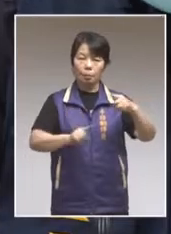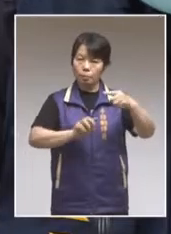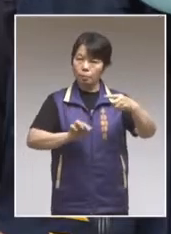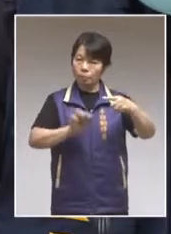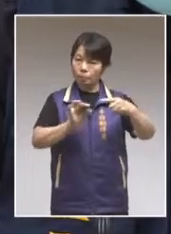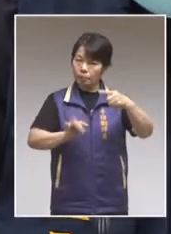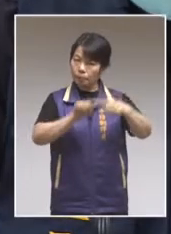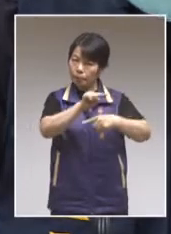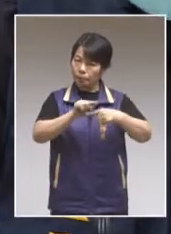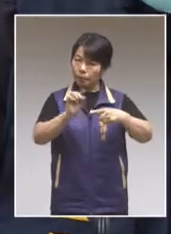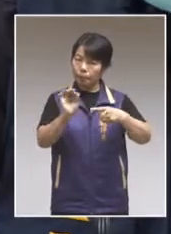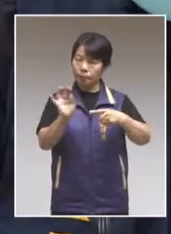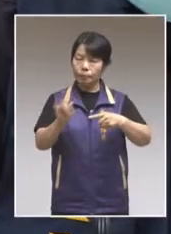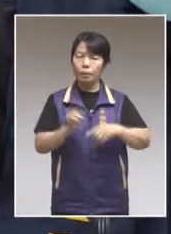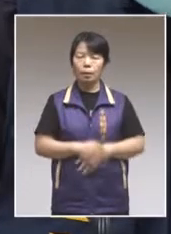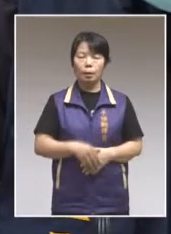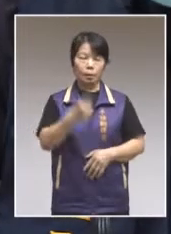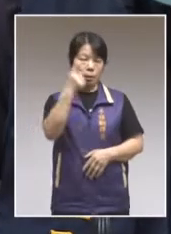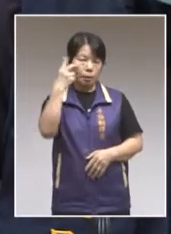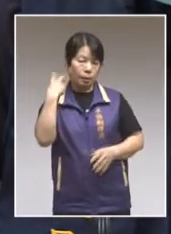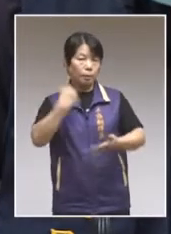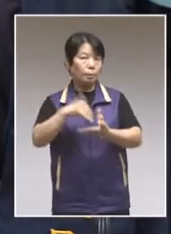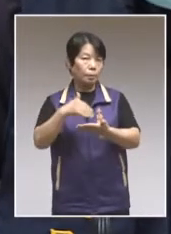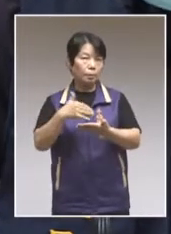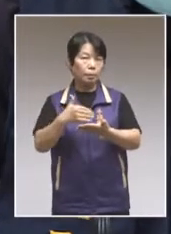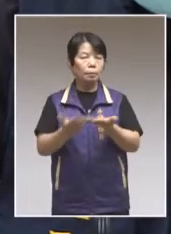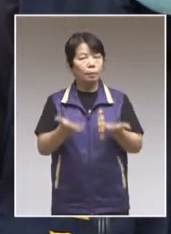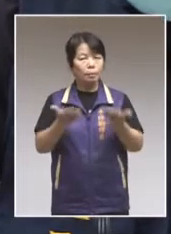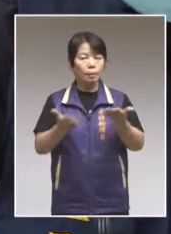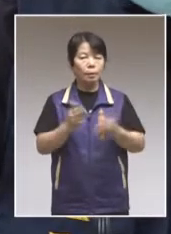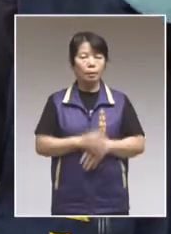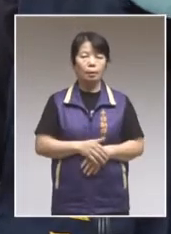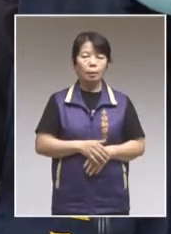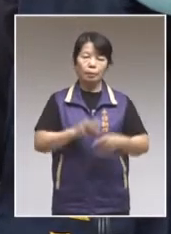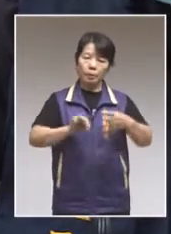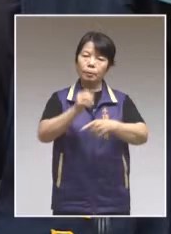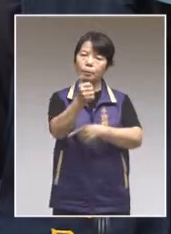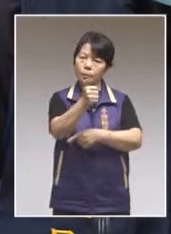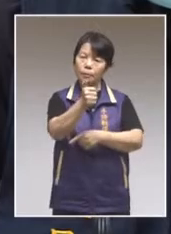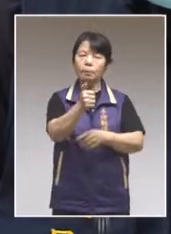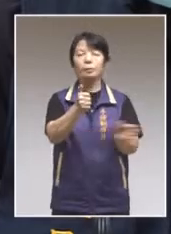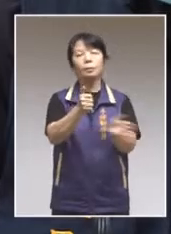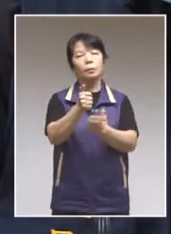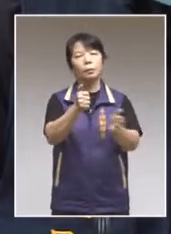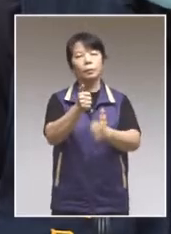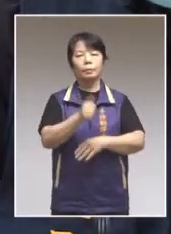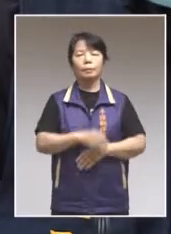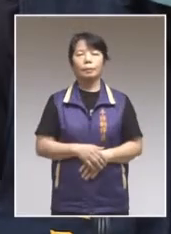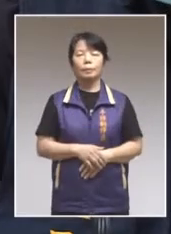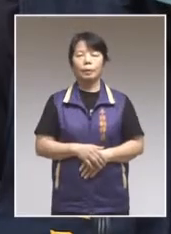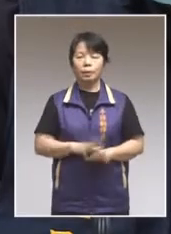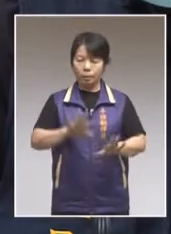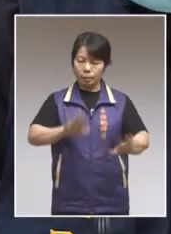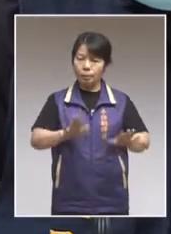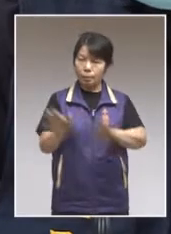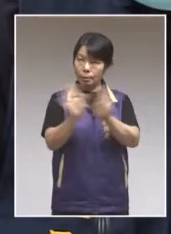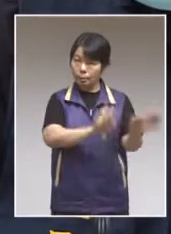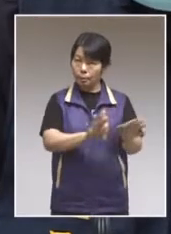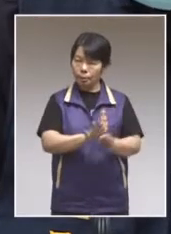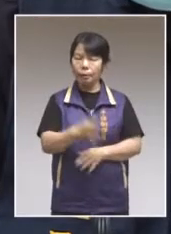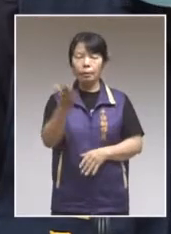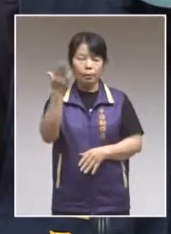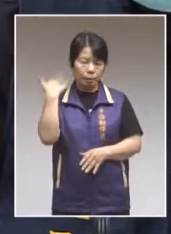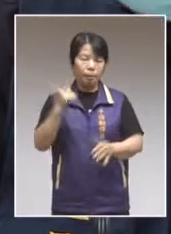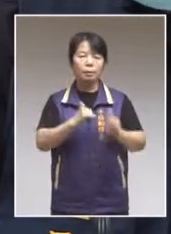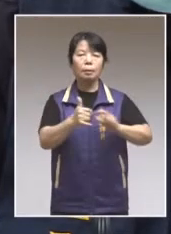两天所计算的差不多，大概都是在50% 左右哈。那这个部分跟之前的一些社区的